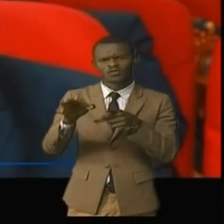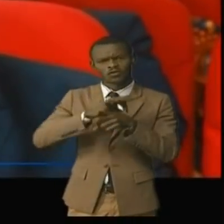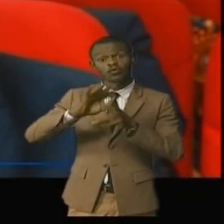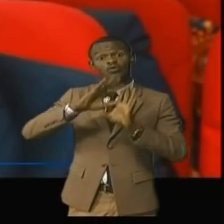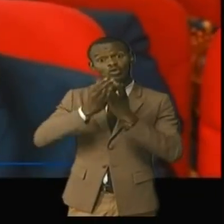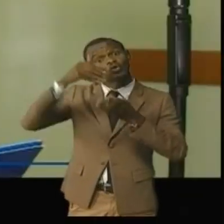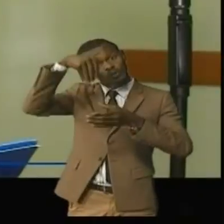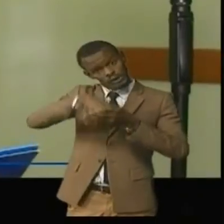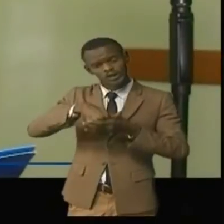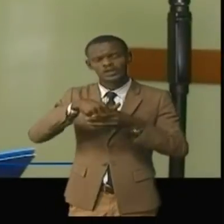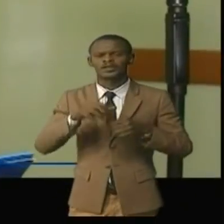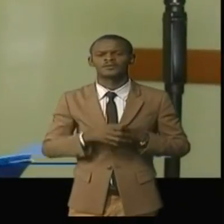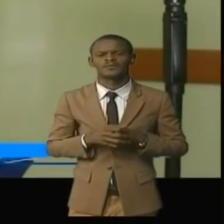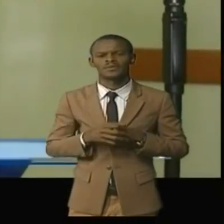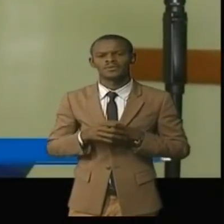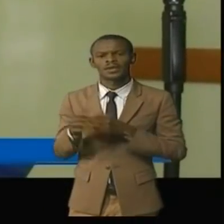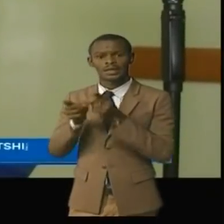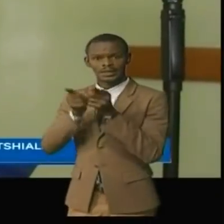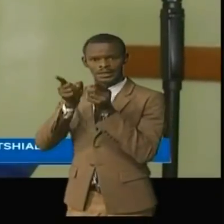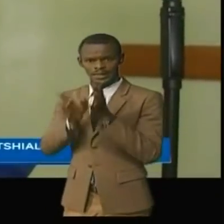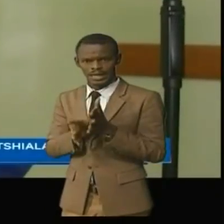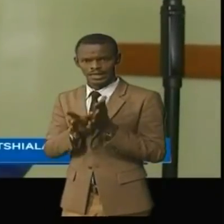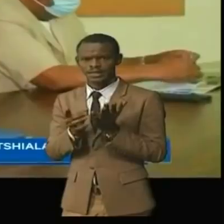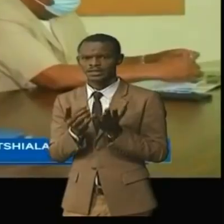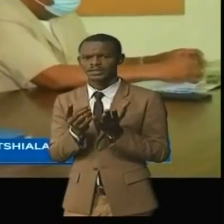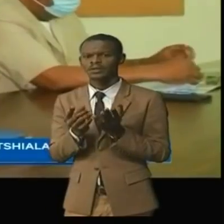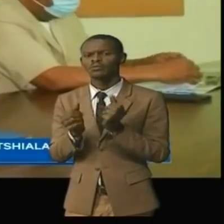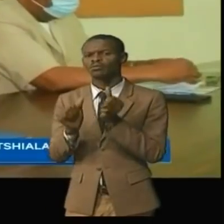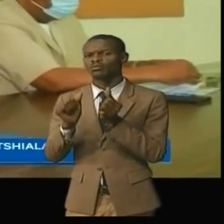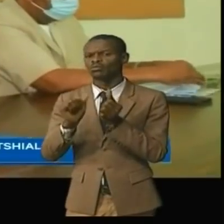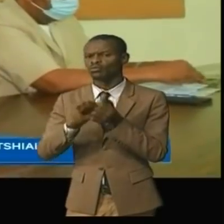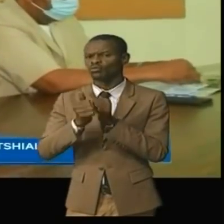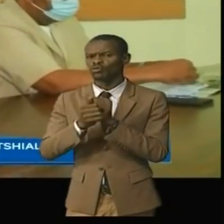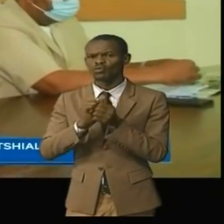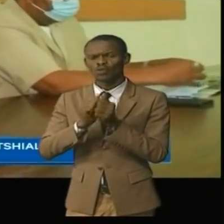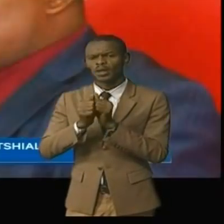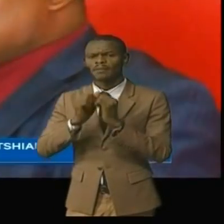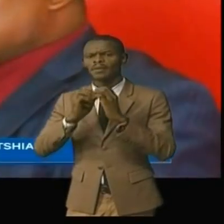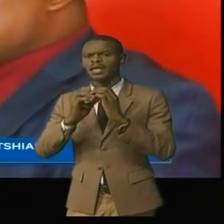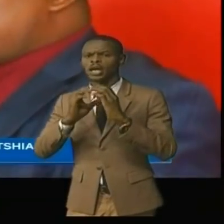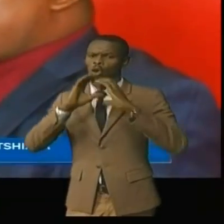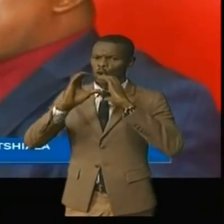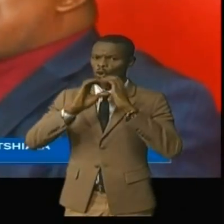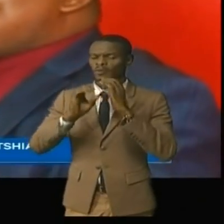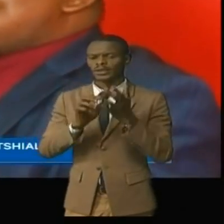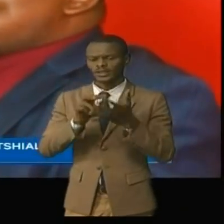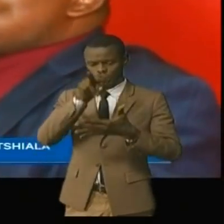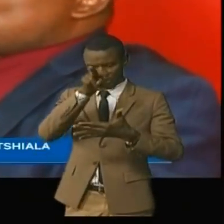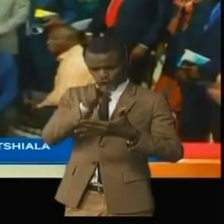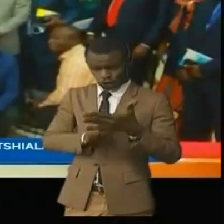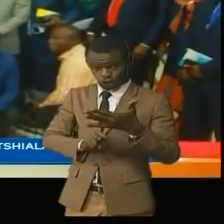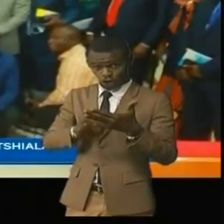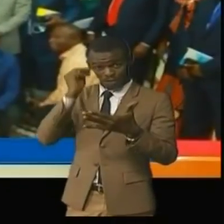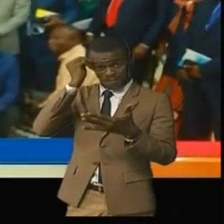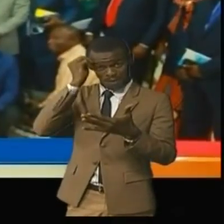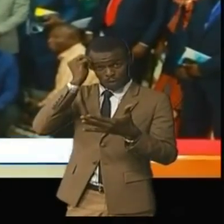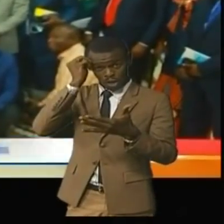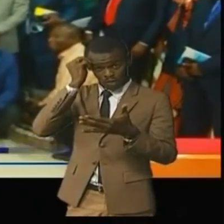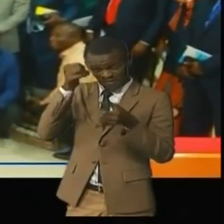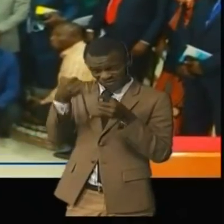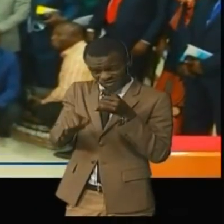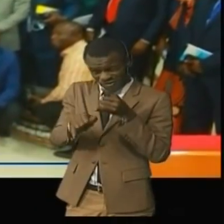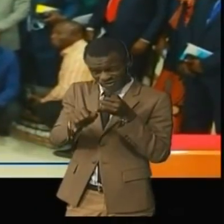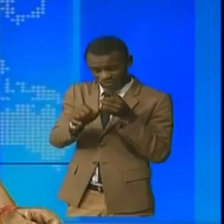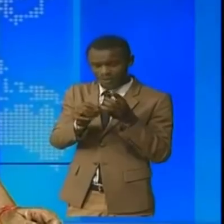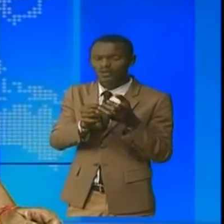des marketing, Nyango, s'est chargée de la lecture du mémorandum dressé à l'intention du directeur général de